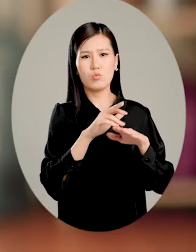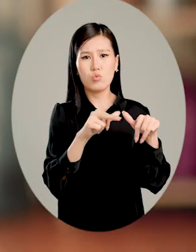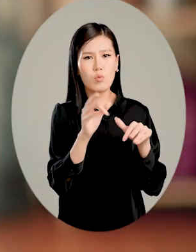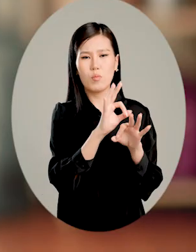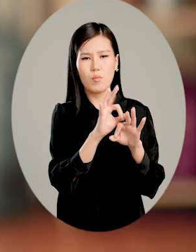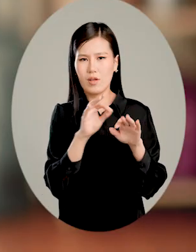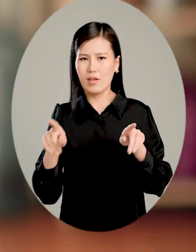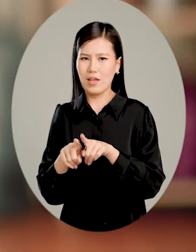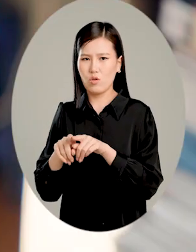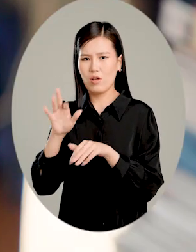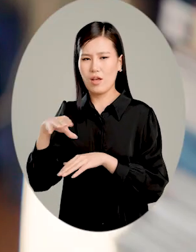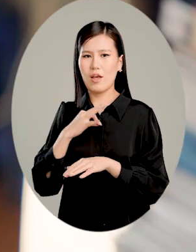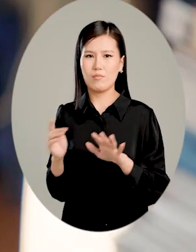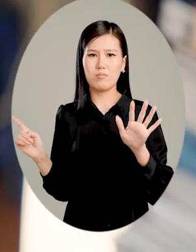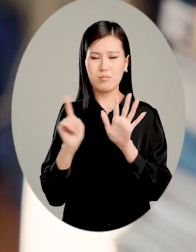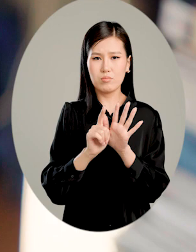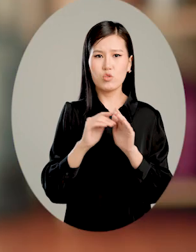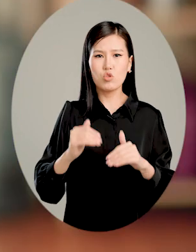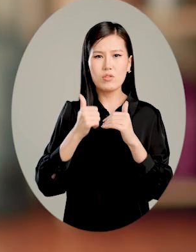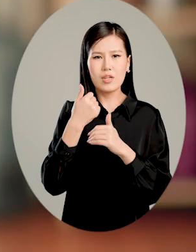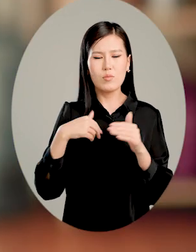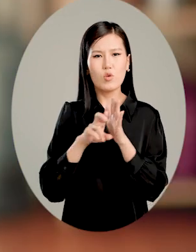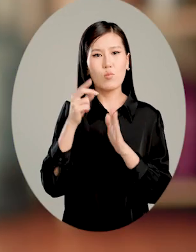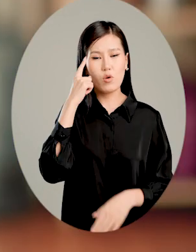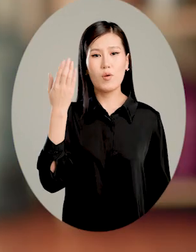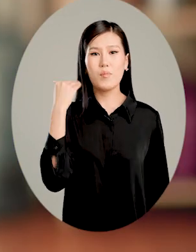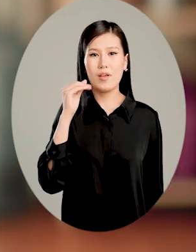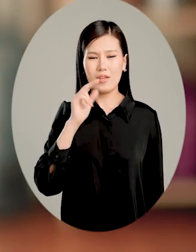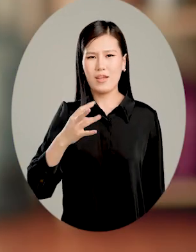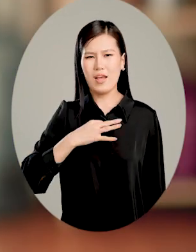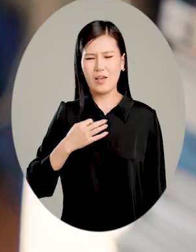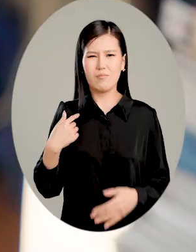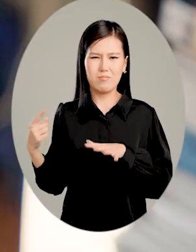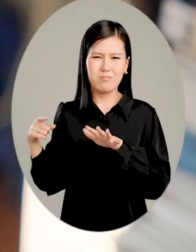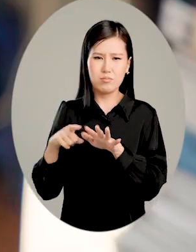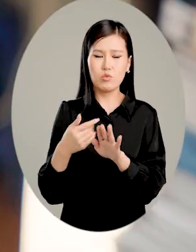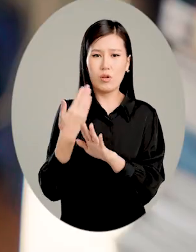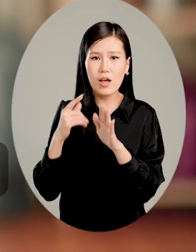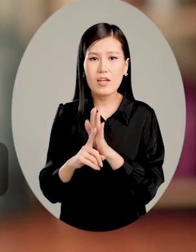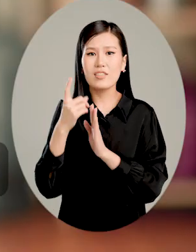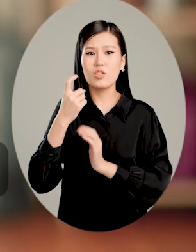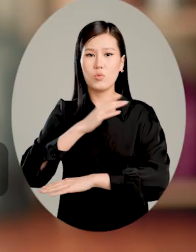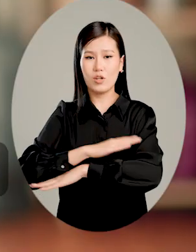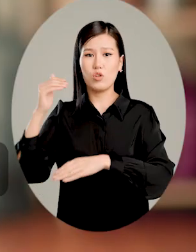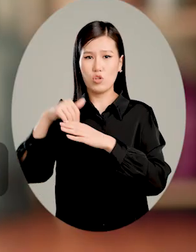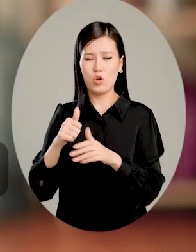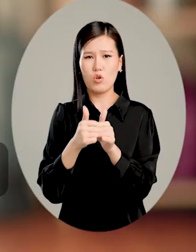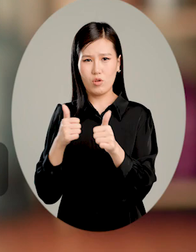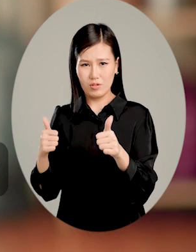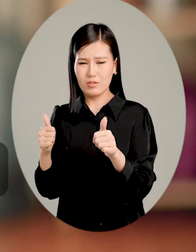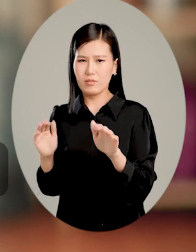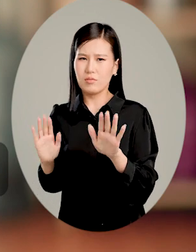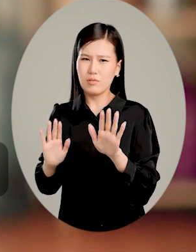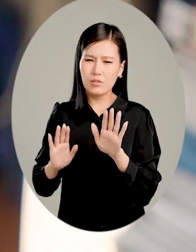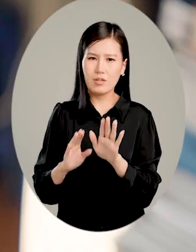өгчихөж байгаа байхгүй би хөөхтэй яг нөгөө илүү хөгжих тал нь тэнд байвал дээр болов гэж бодож ирсэн. Яг үдэл зүтгүүлж байгаа. Анх 1-р ангид ороод